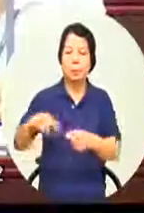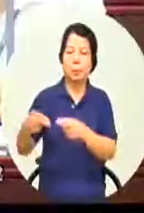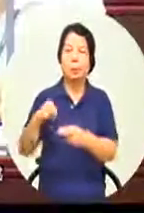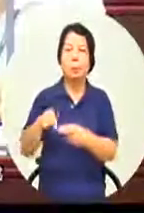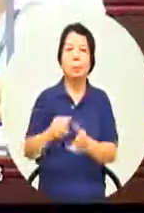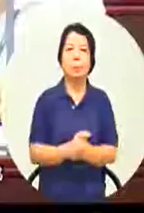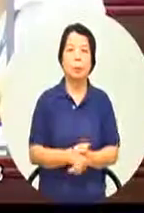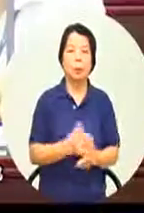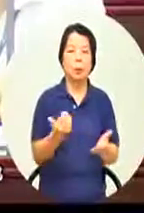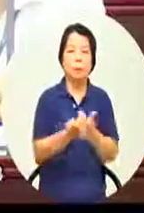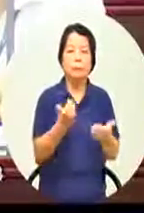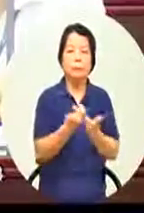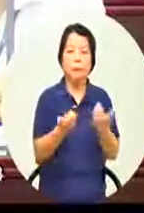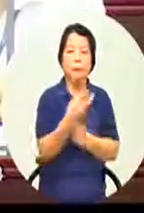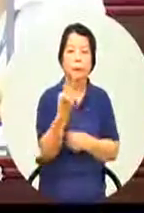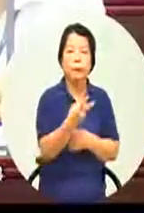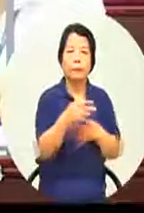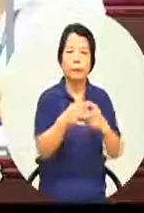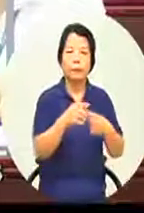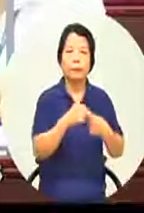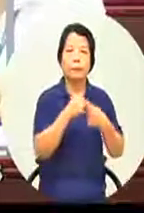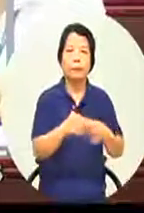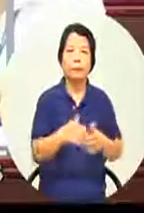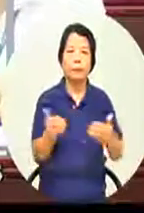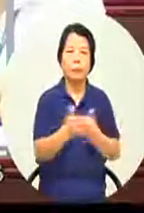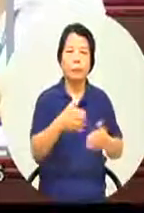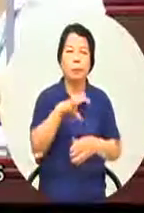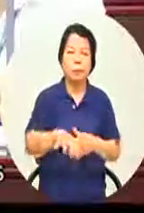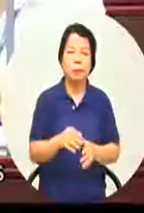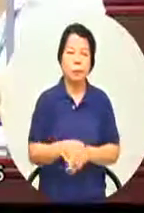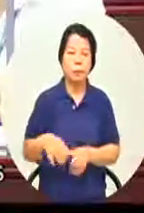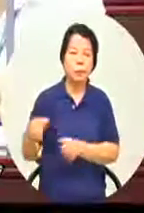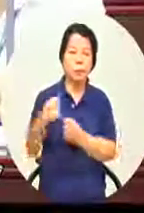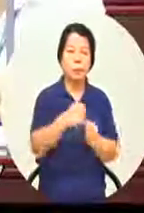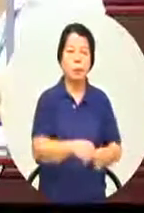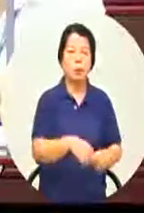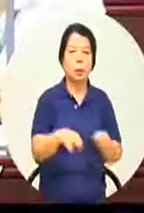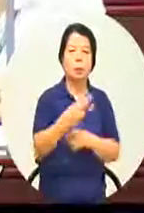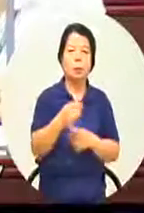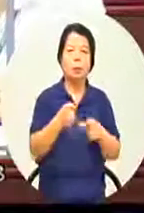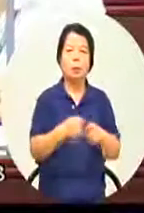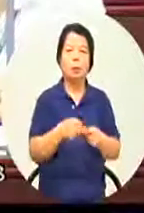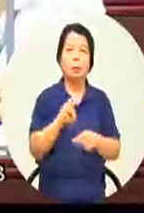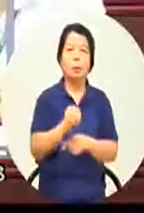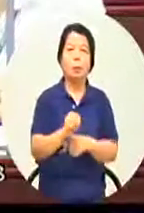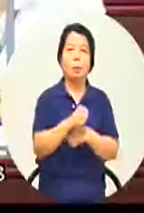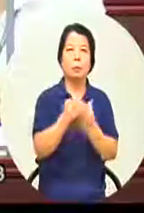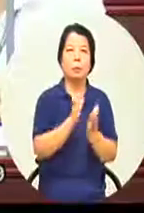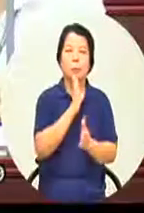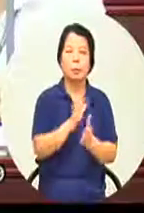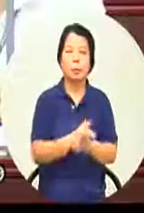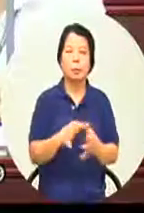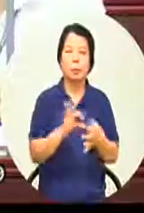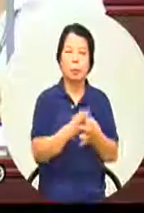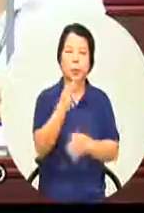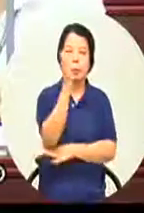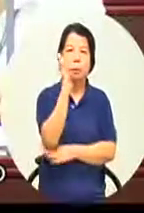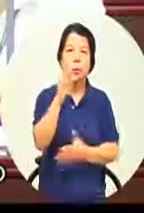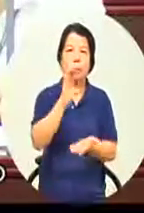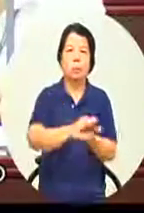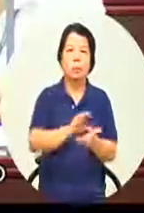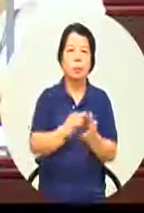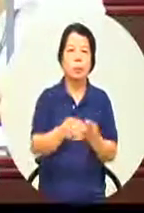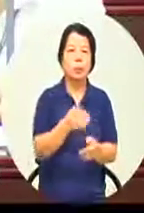此呢，我们其实交通局也已经在做这个沿线300公尺 相关的这个公有或民有停车